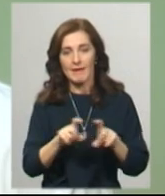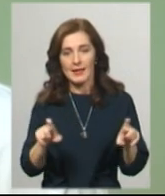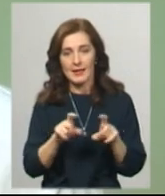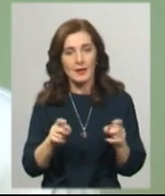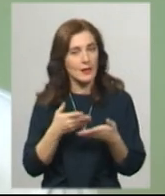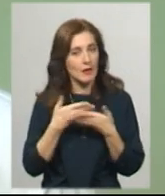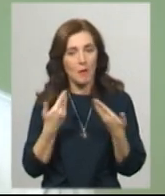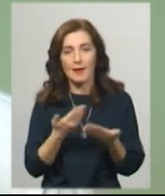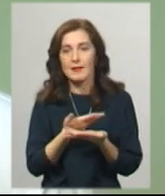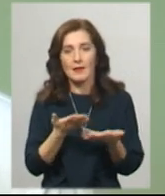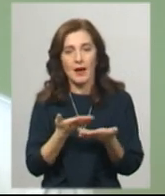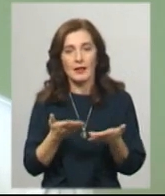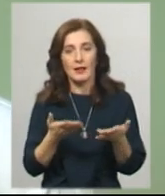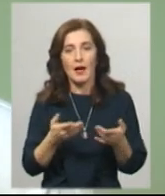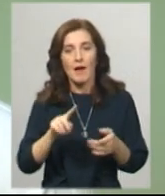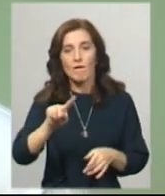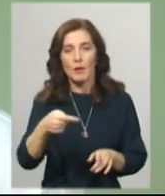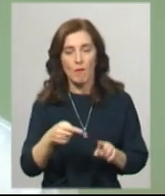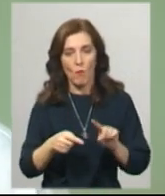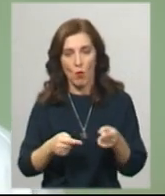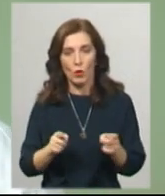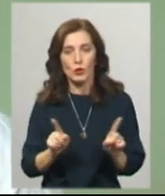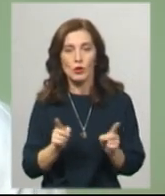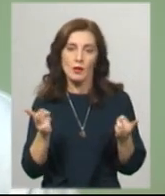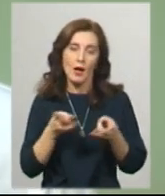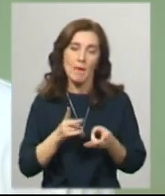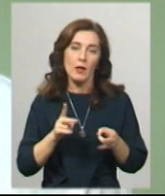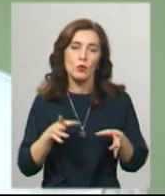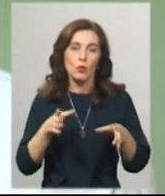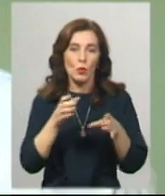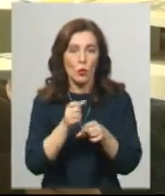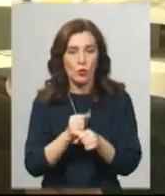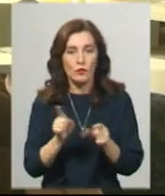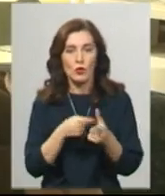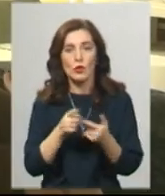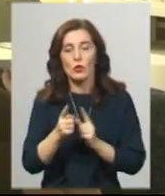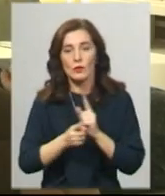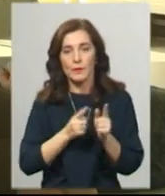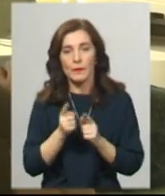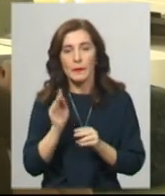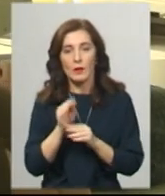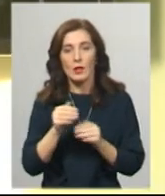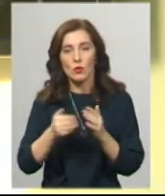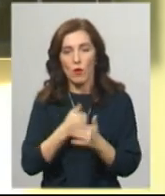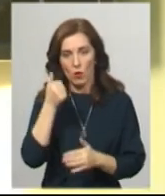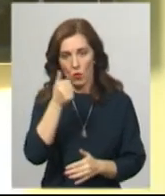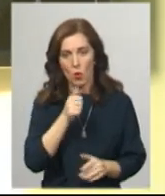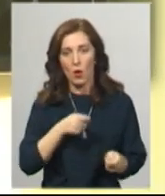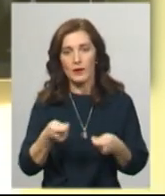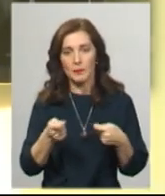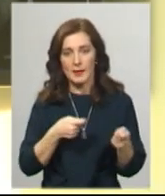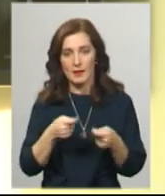Для відділень немає ніяких вимог в тому плані, що ми повинні їх чи скорочувати, чи реорганізовувати. І додає, з нового року адміністрація